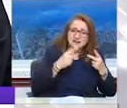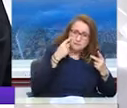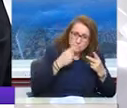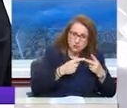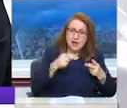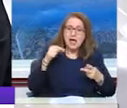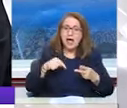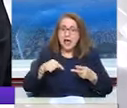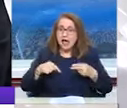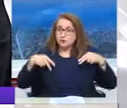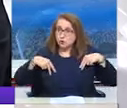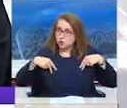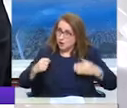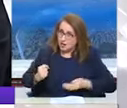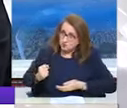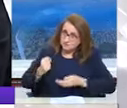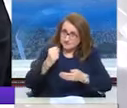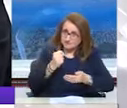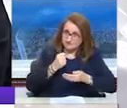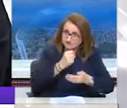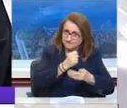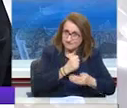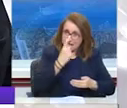απευθείας από το κράτος μέσω του τάξης.